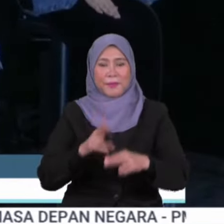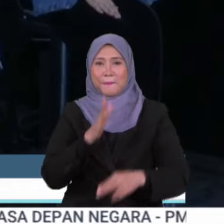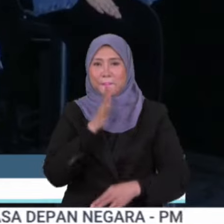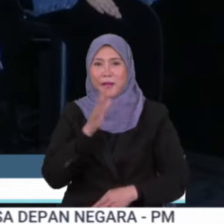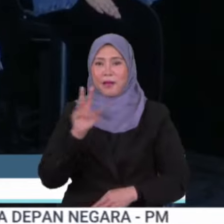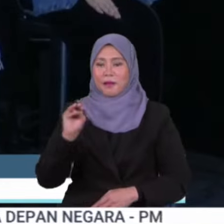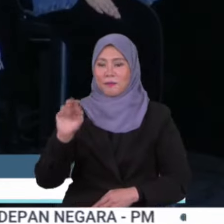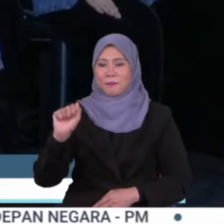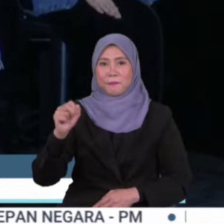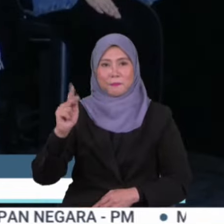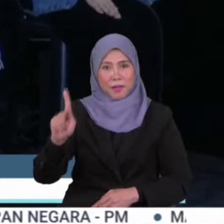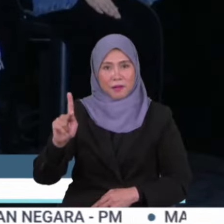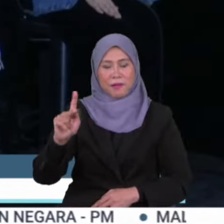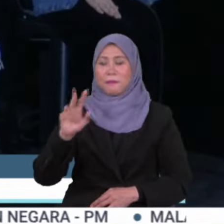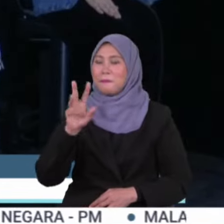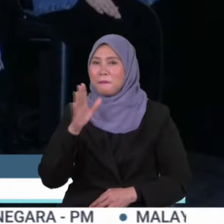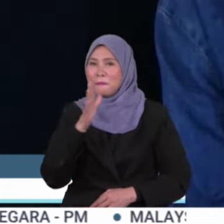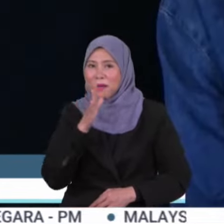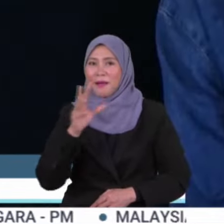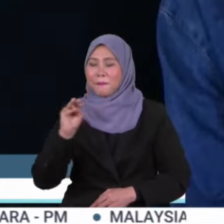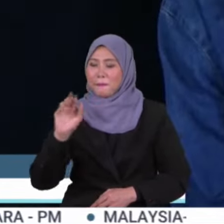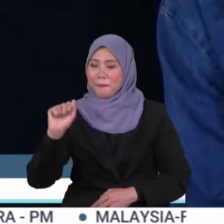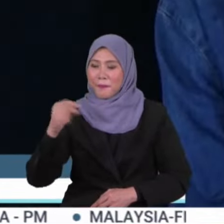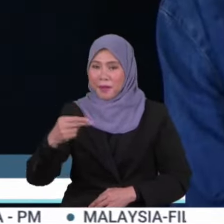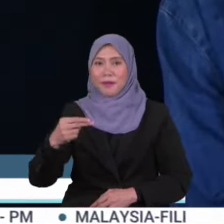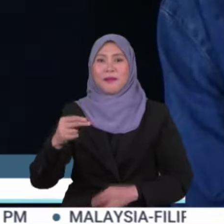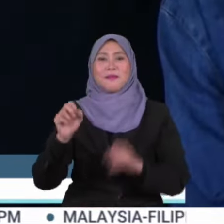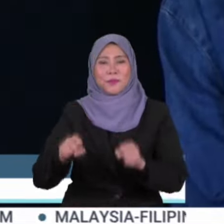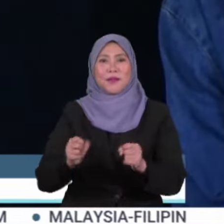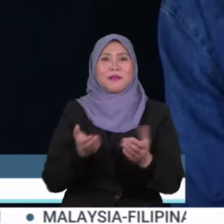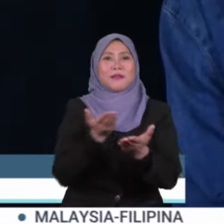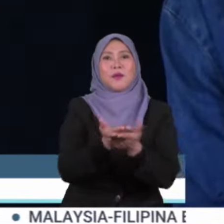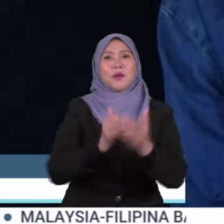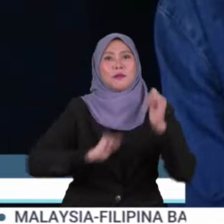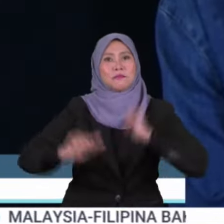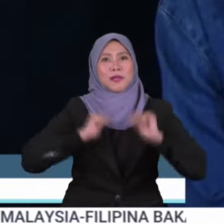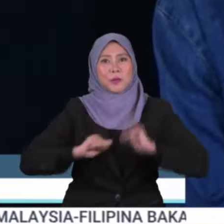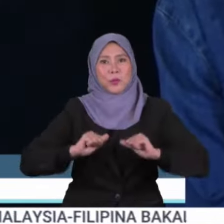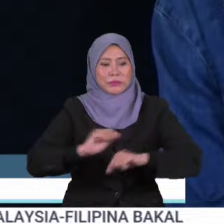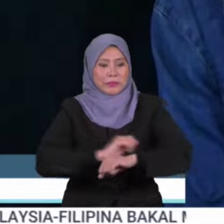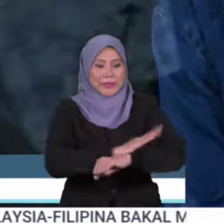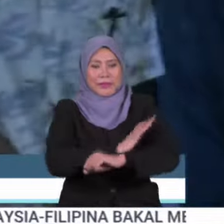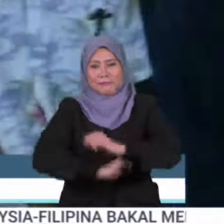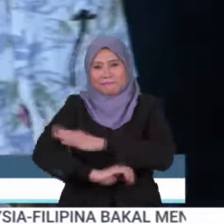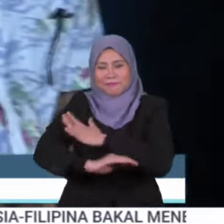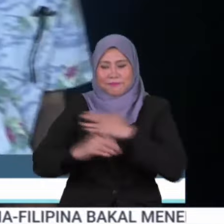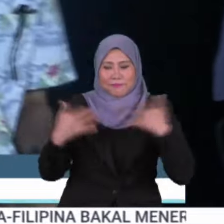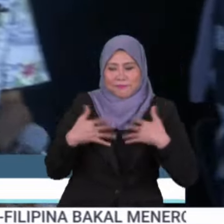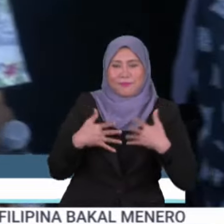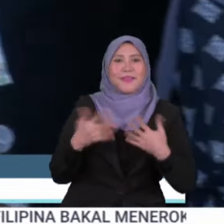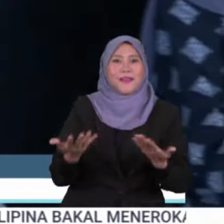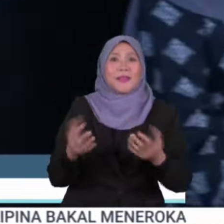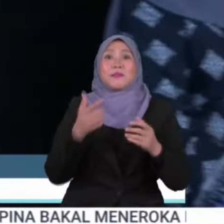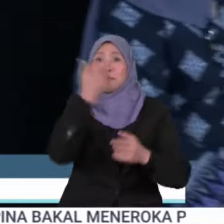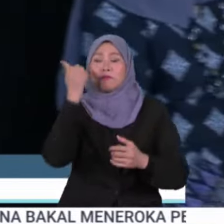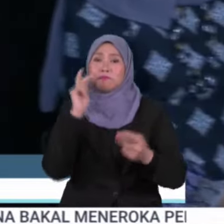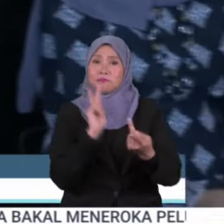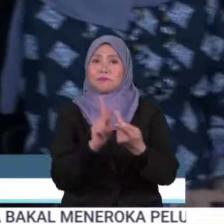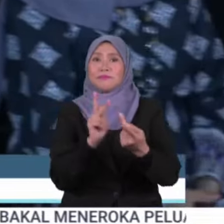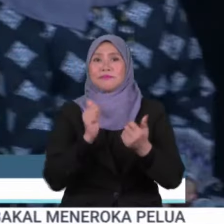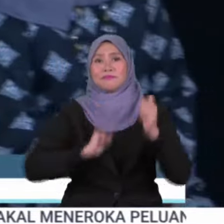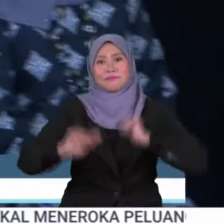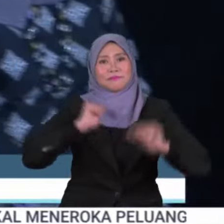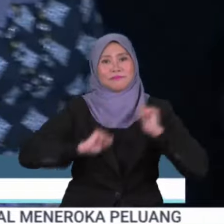Mah berkata, beliau tiada masalah jika sering ditawarkan watak seram dan misteri kerana lebih sinonim dengan